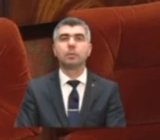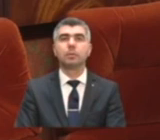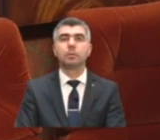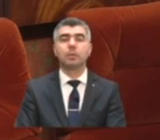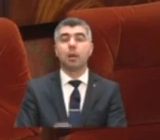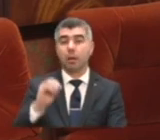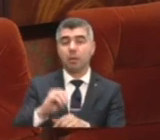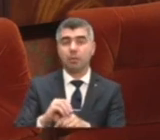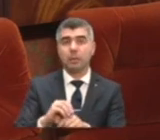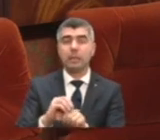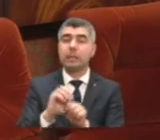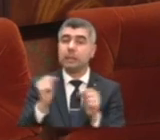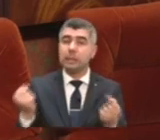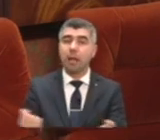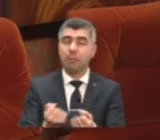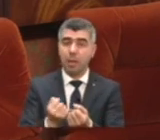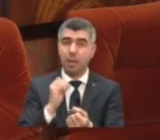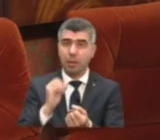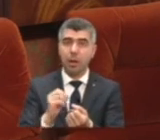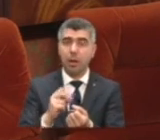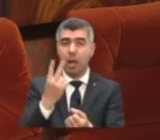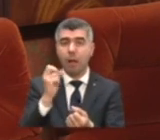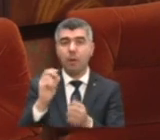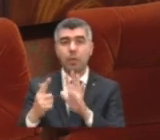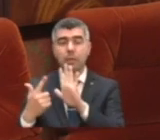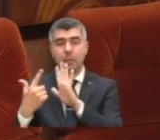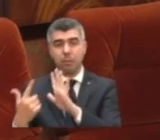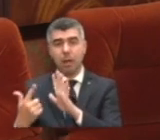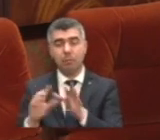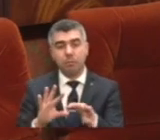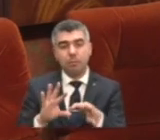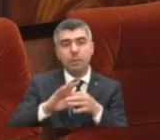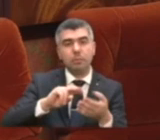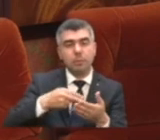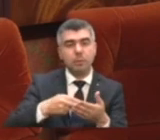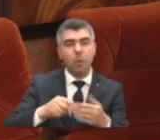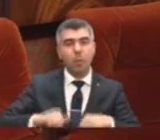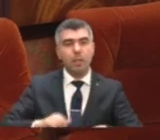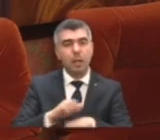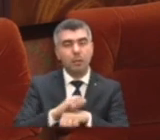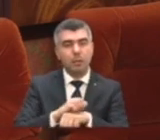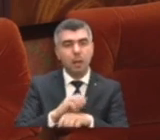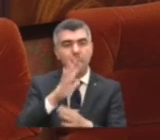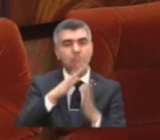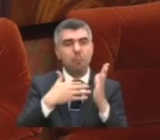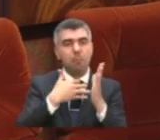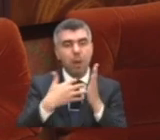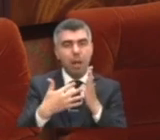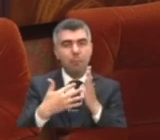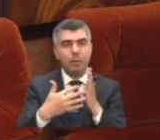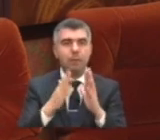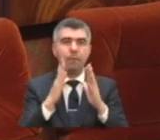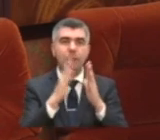قطاع تنميه المستدامه سنه 2007 بشراكه مع وزاره الداخليه باعداد البرنامج الوطني لتدبير النفايات المنزليه والمماثله